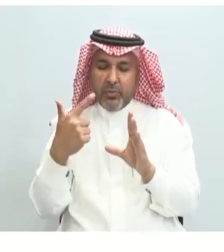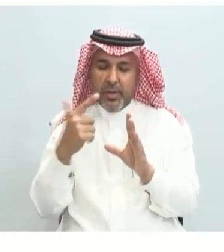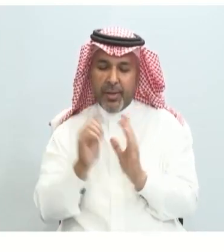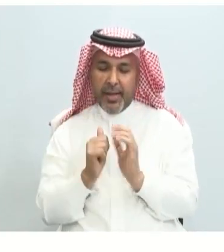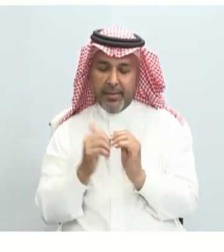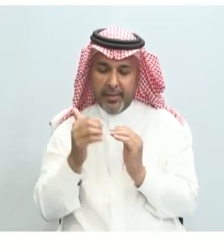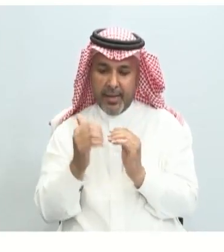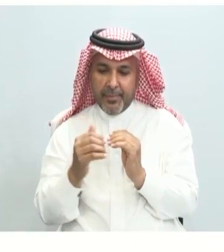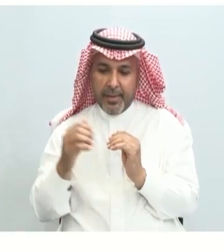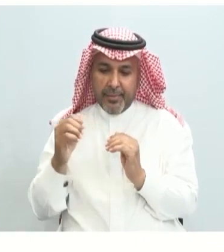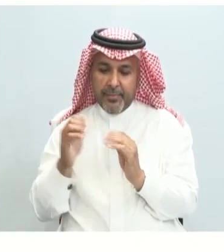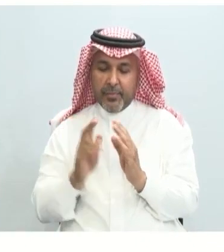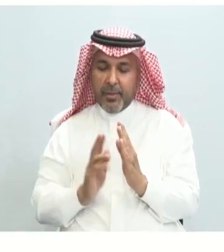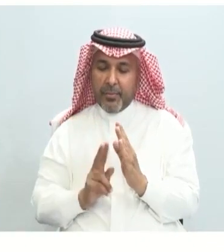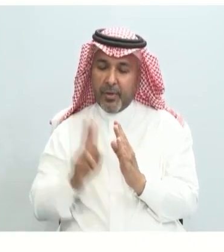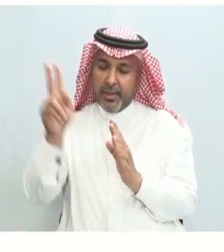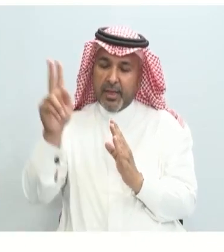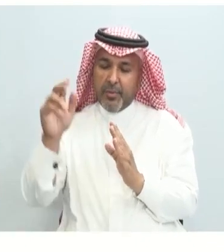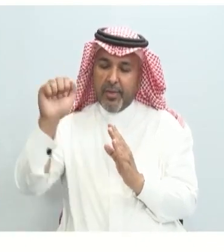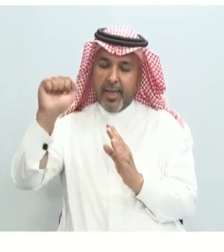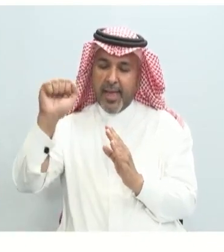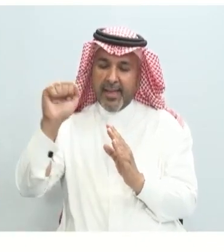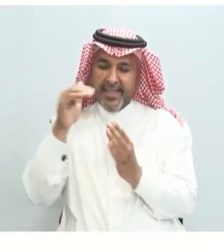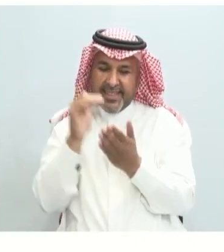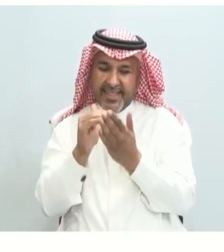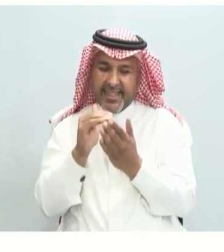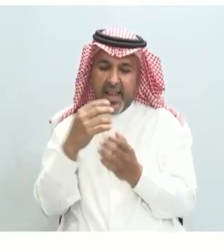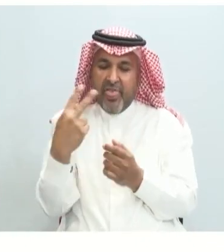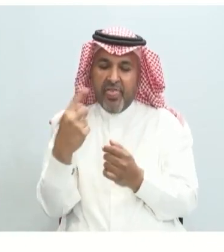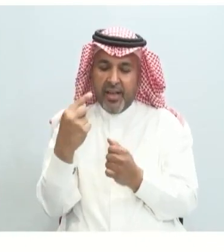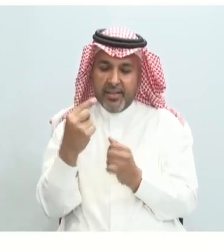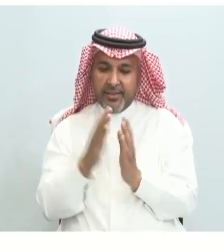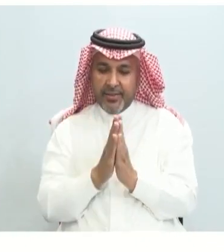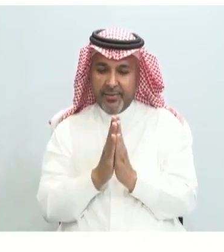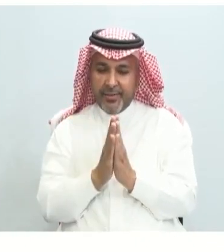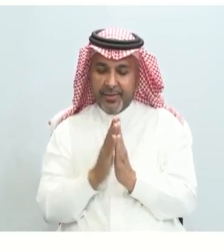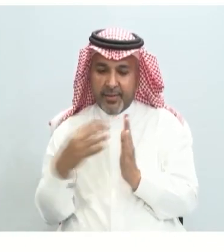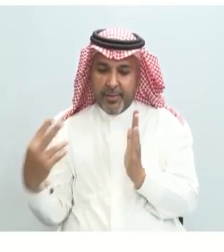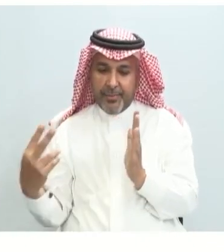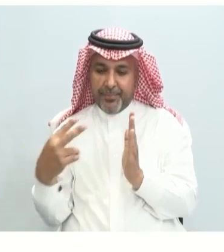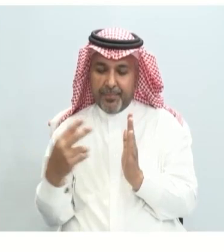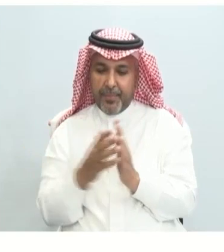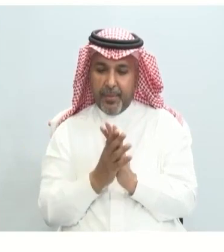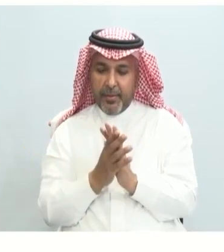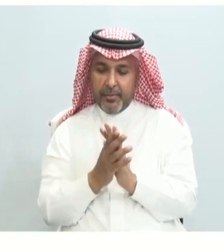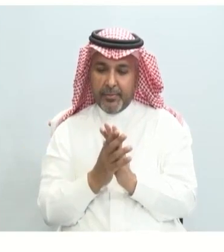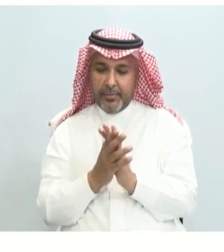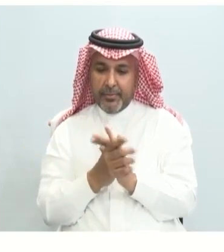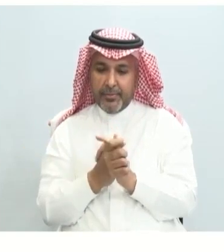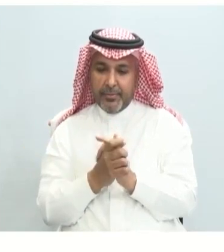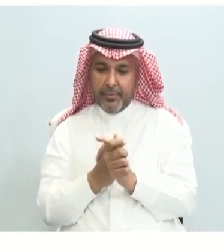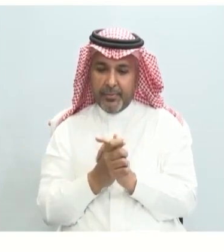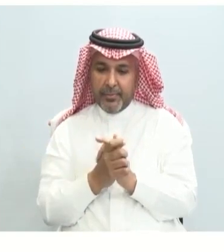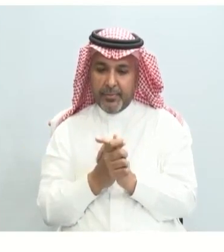درجات وضلع يقابلها اللي هو 12 بهذا الشكل والزاويه اعطاك الضلع ب بانه